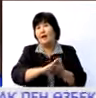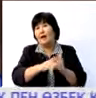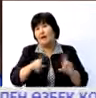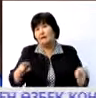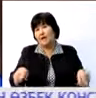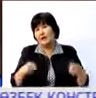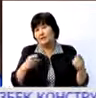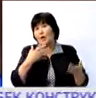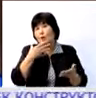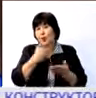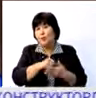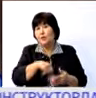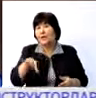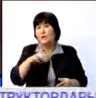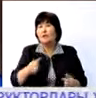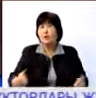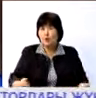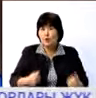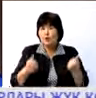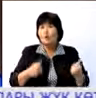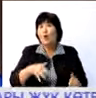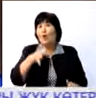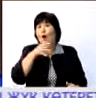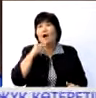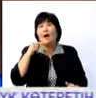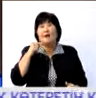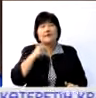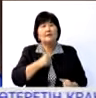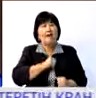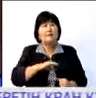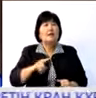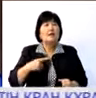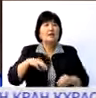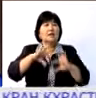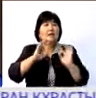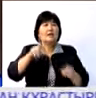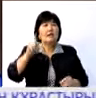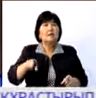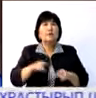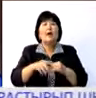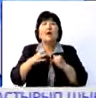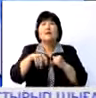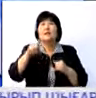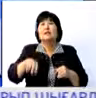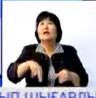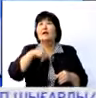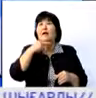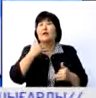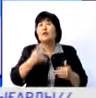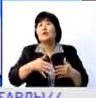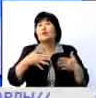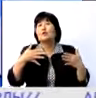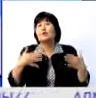қалыптастырдыңыз. Өзіңіздің бар күш-жігеріңіз бен уақытыңызды аямай, іскер азамат ретінде жерлестеріңіздің ыстық ықыласы мен